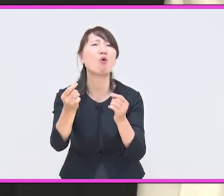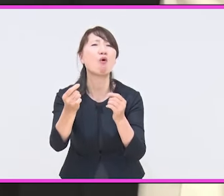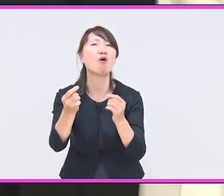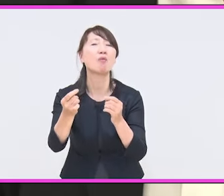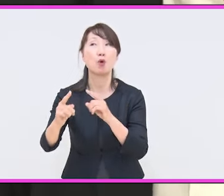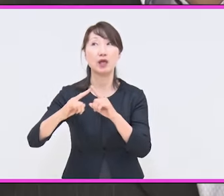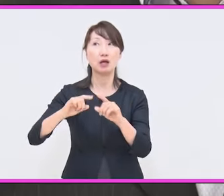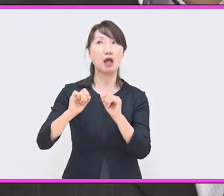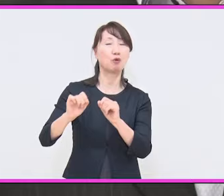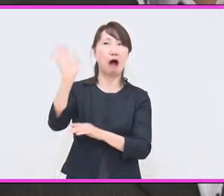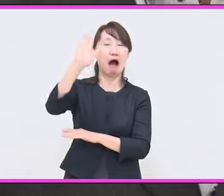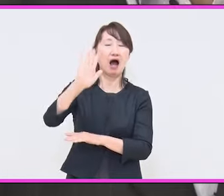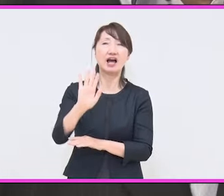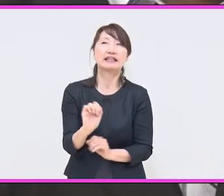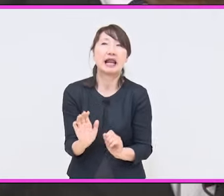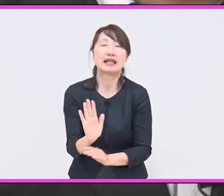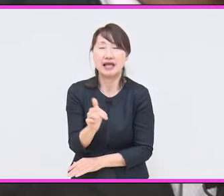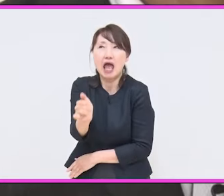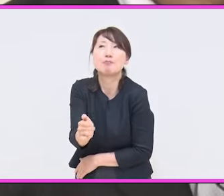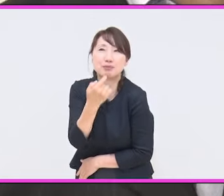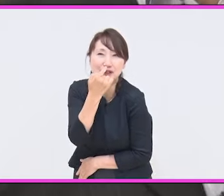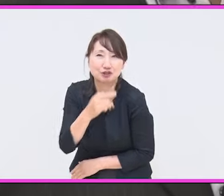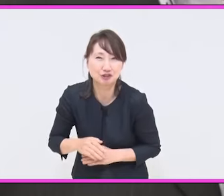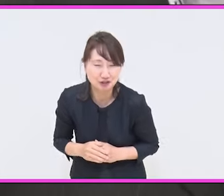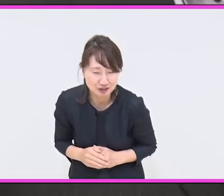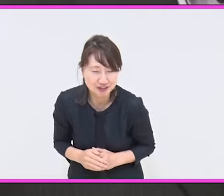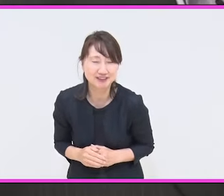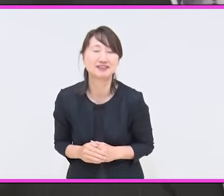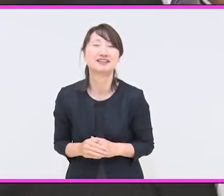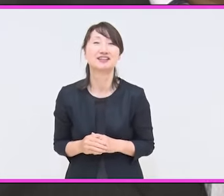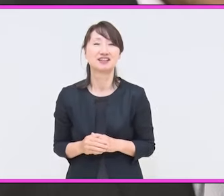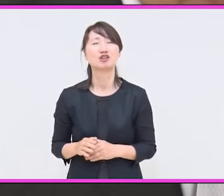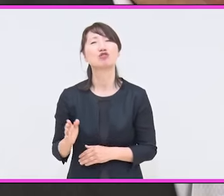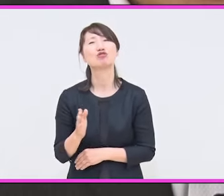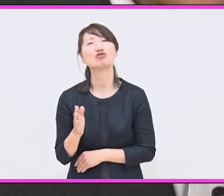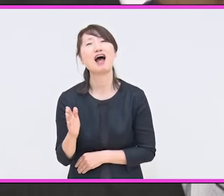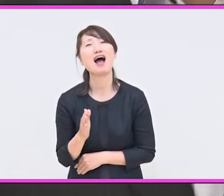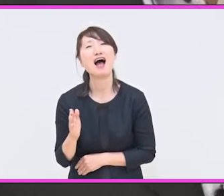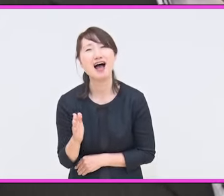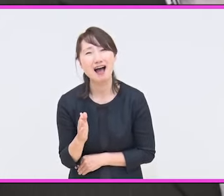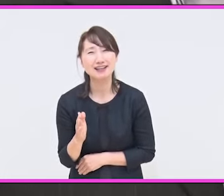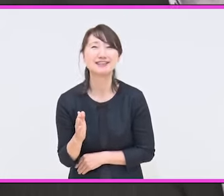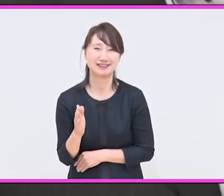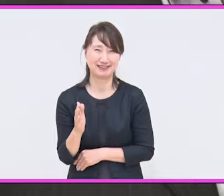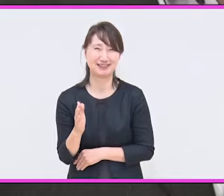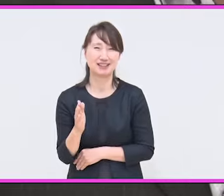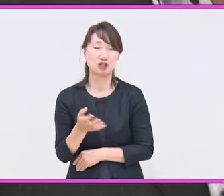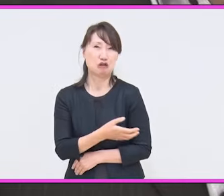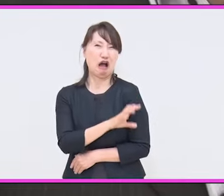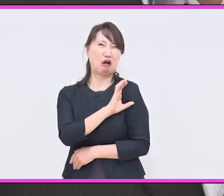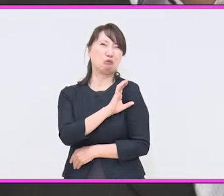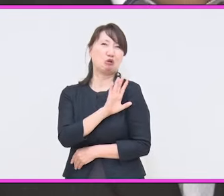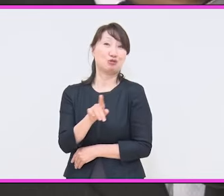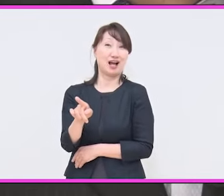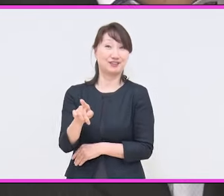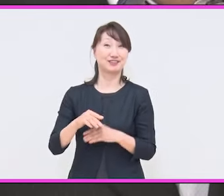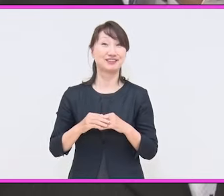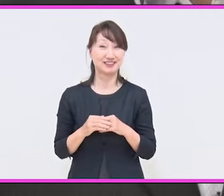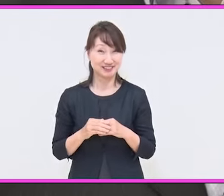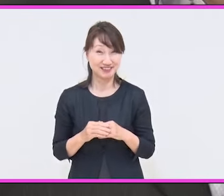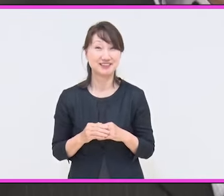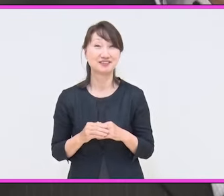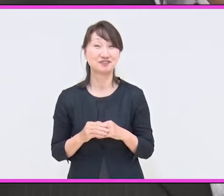嘩ってなったらもうすぐ謝ると思う。本当それぐらい、だからその迫力だったりとか、